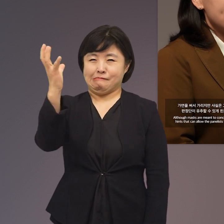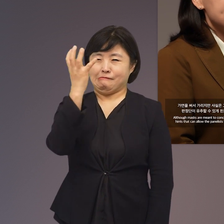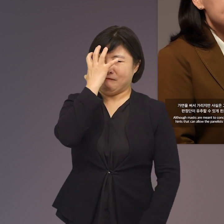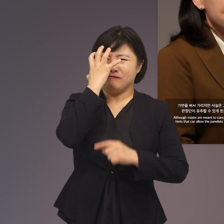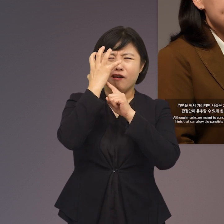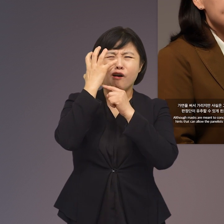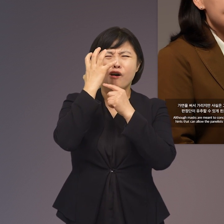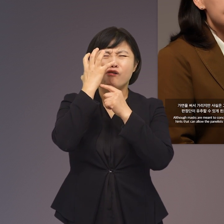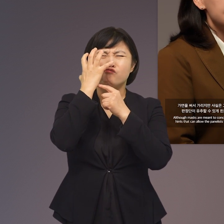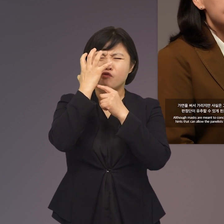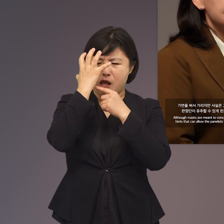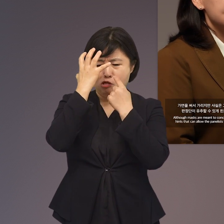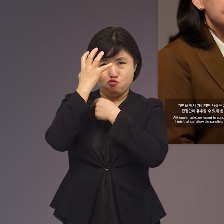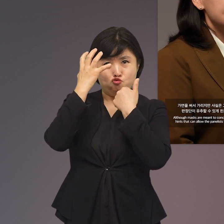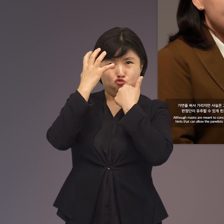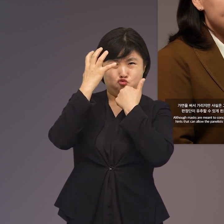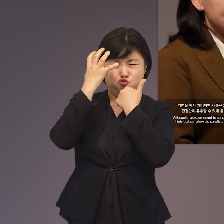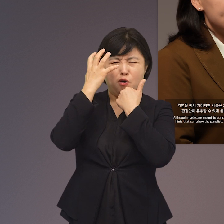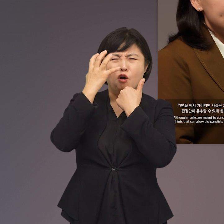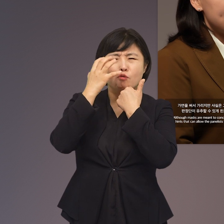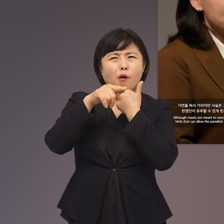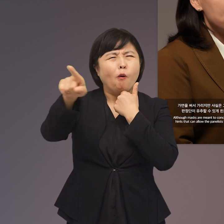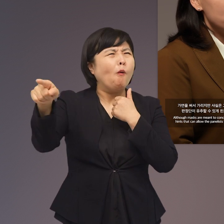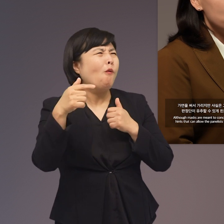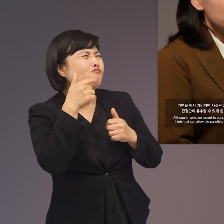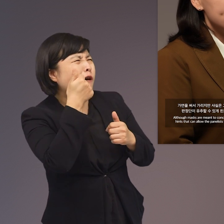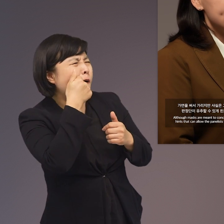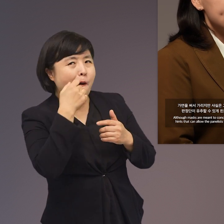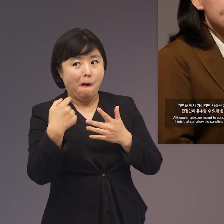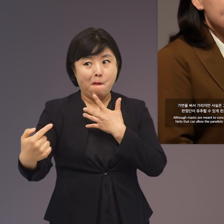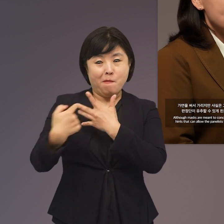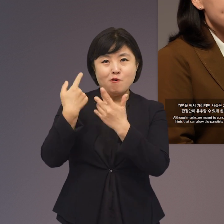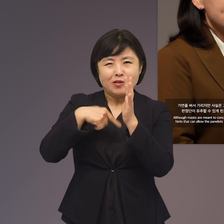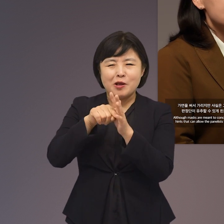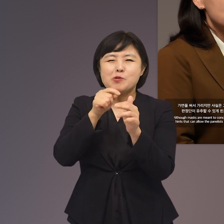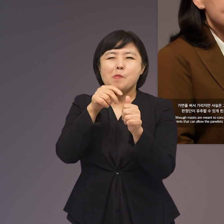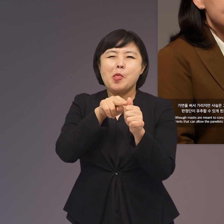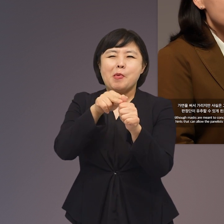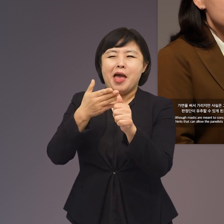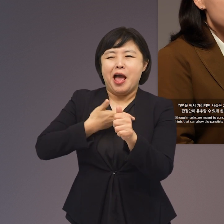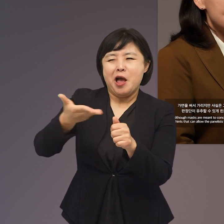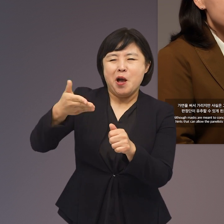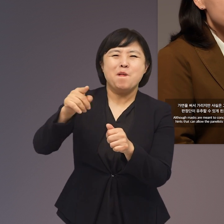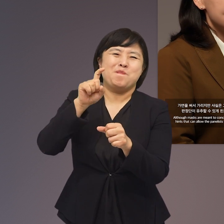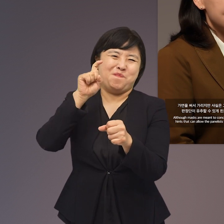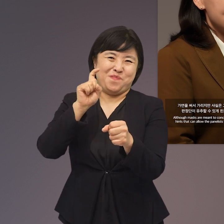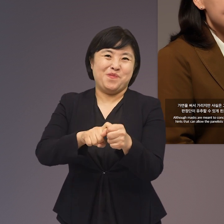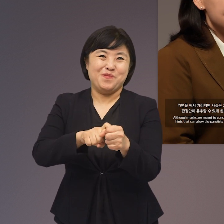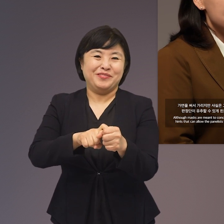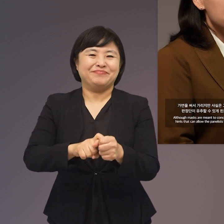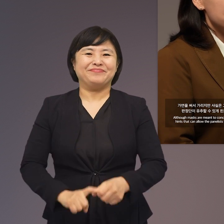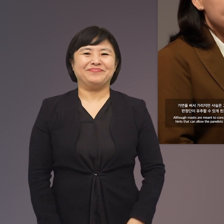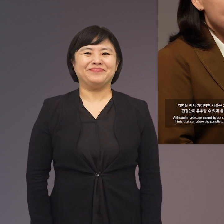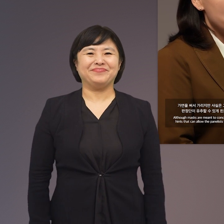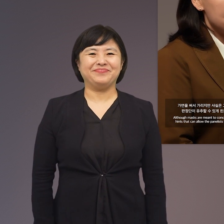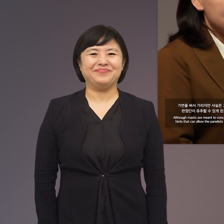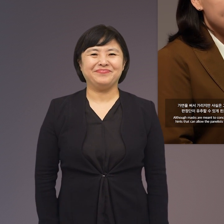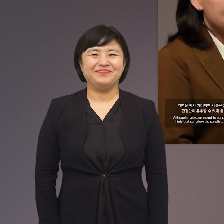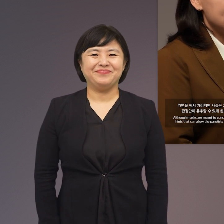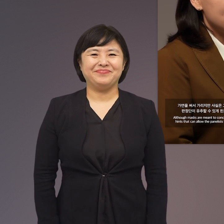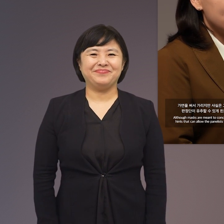가면을 써서 가리지만 사실은 그 안에 있는 사람이 누구인지 판정단이 유추할 수 있게 힌트를 주는